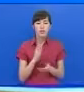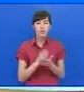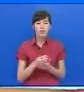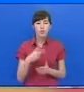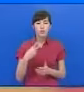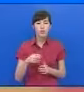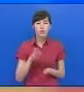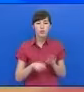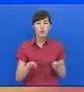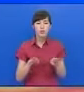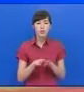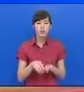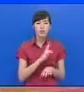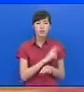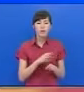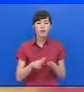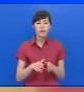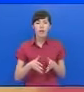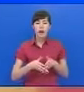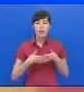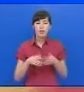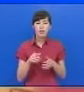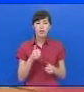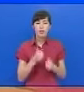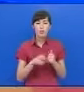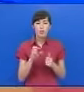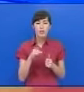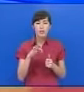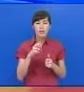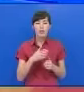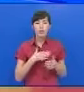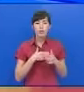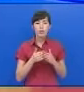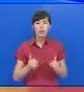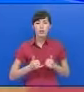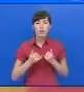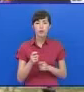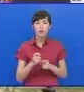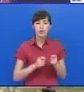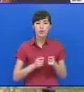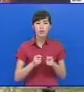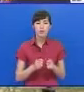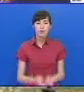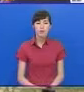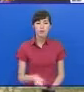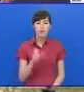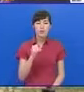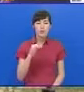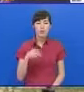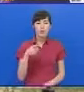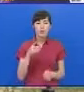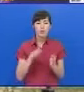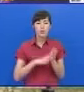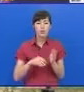салмақ дәрежесінде мықтыны анықтайтын жарыс Өтебай Байғараұлының рухына бағышталып ұйымдастырылуда. Өтебай Байғараұлы